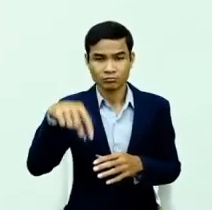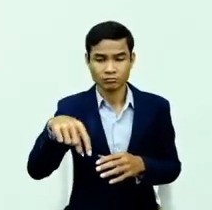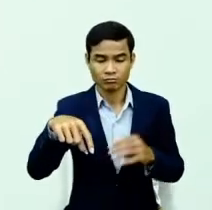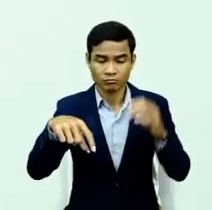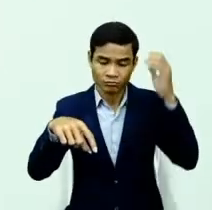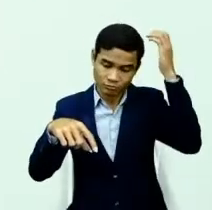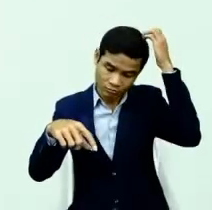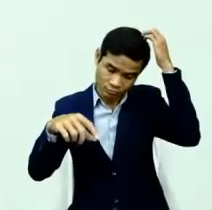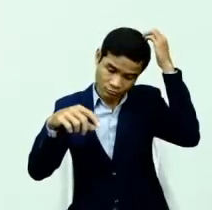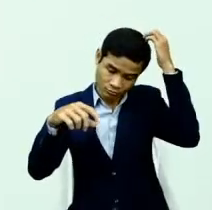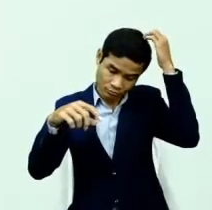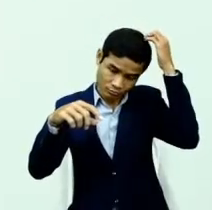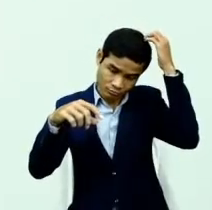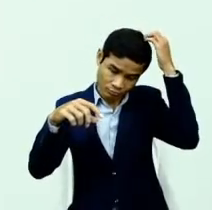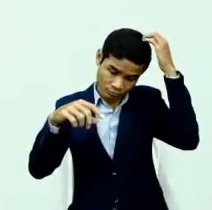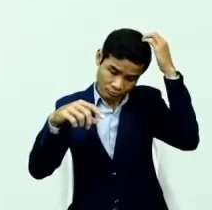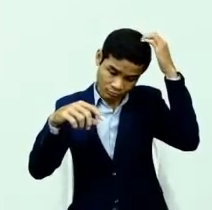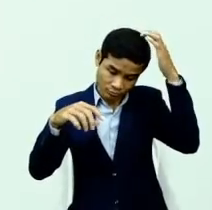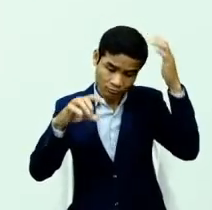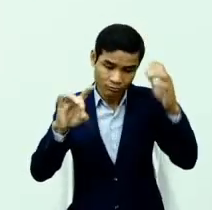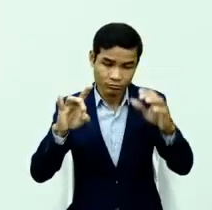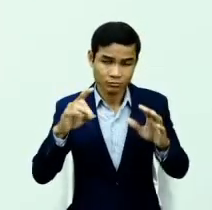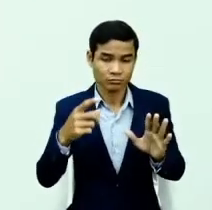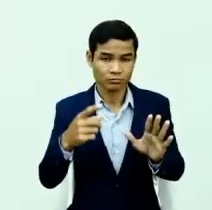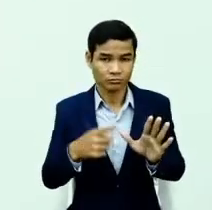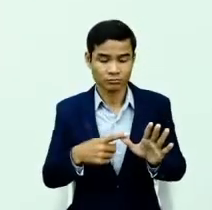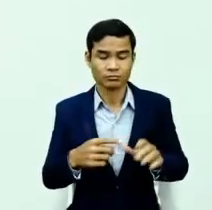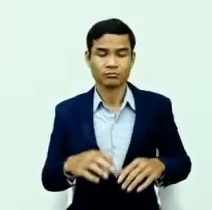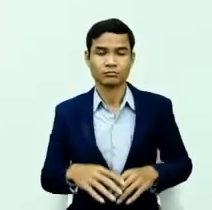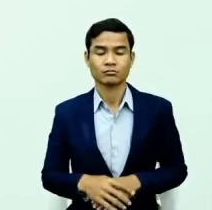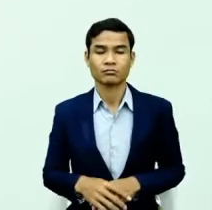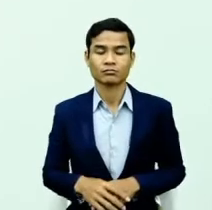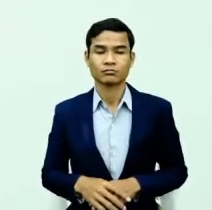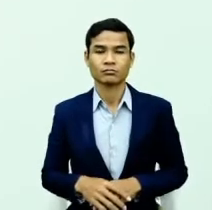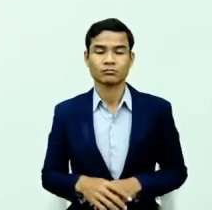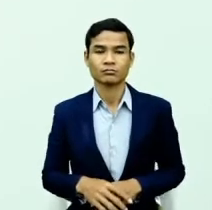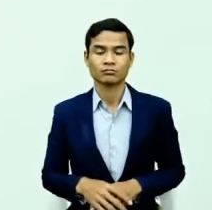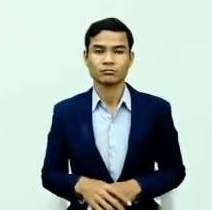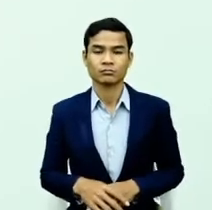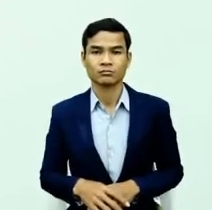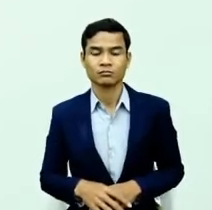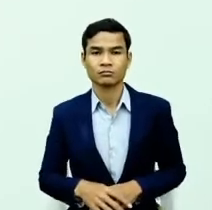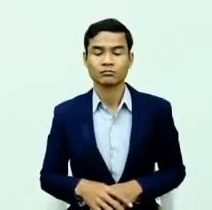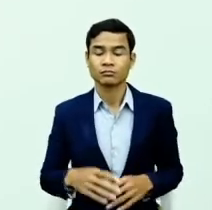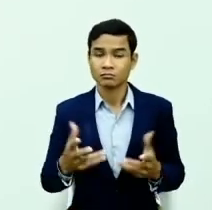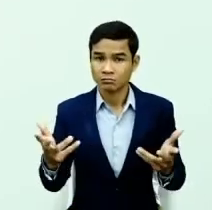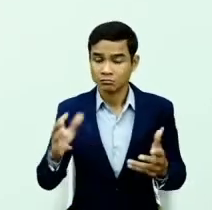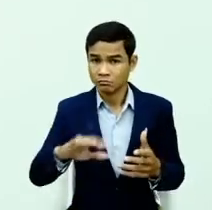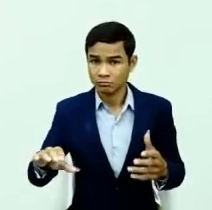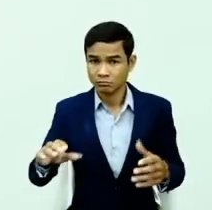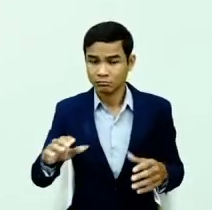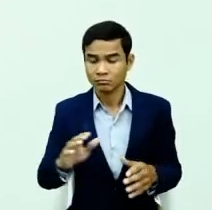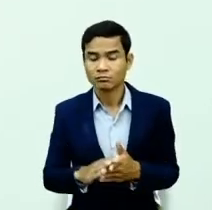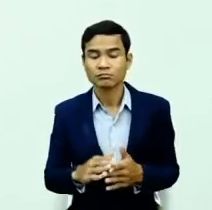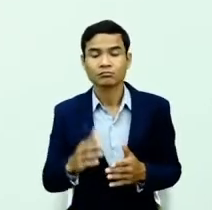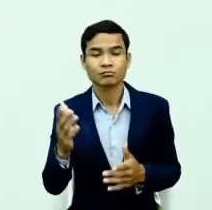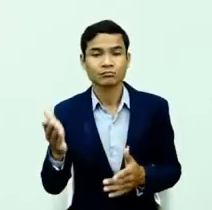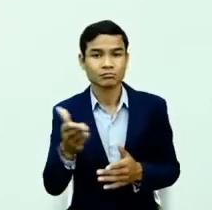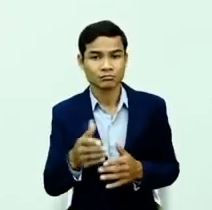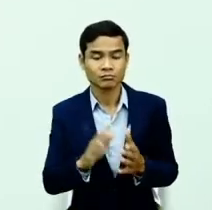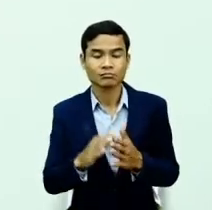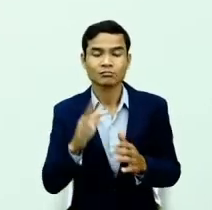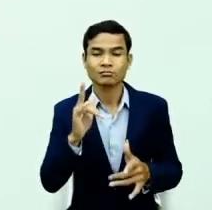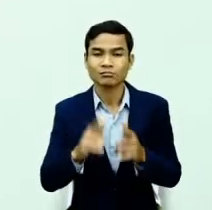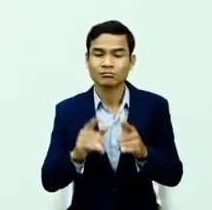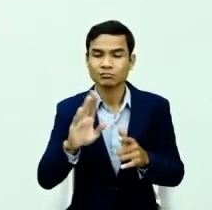có bó sạ à chẳng mạch đá ta cát sẽ được bà con trầm trời